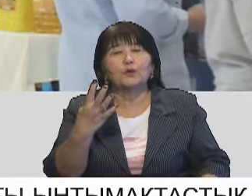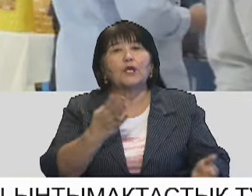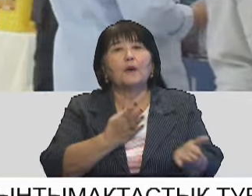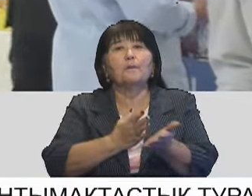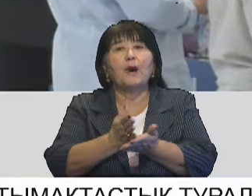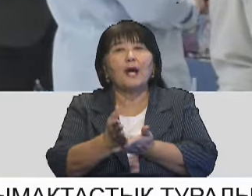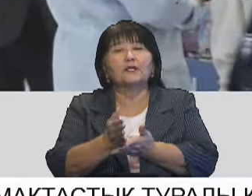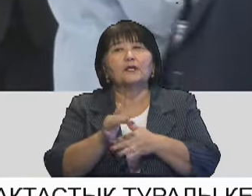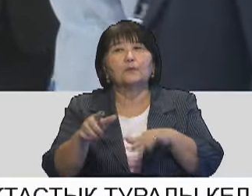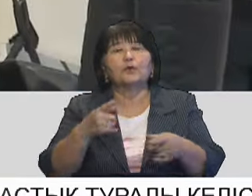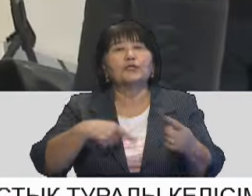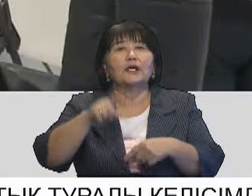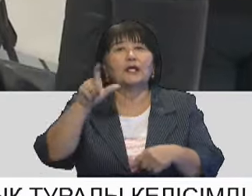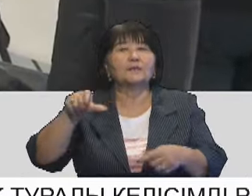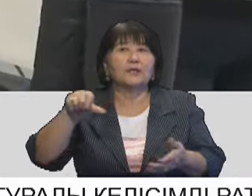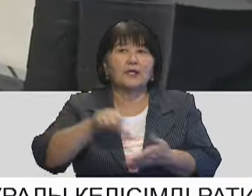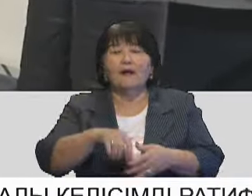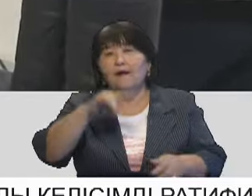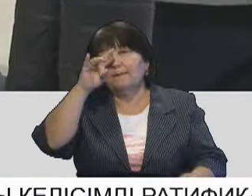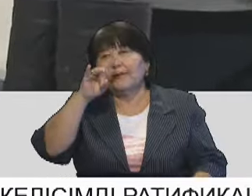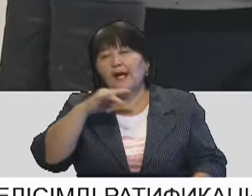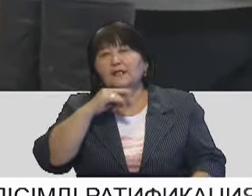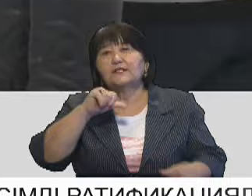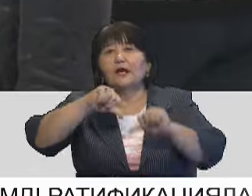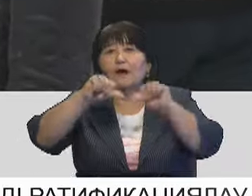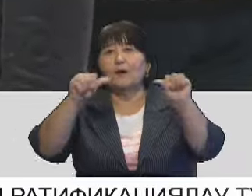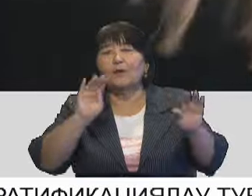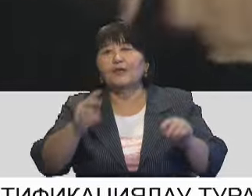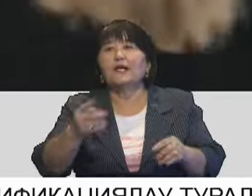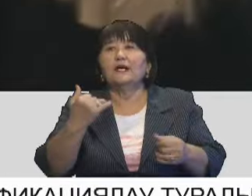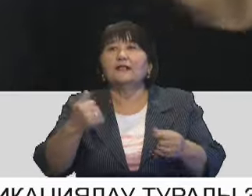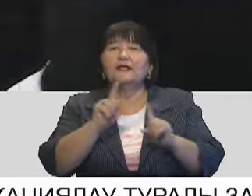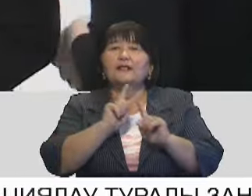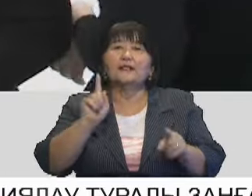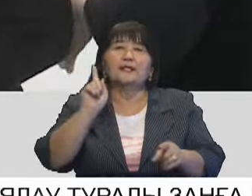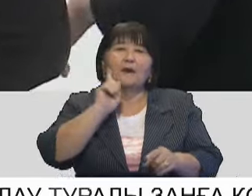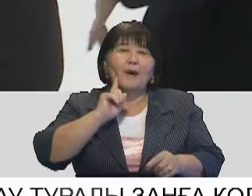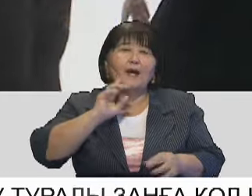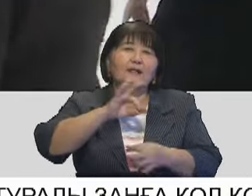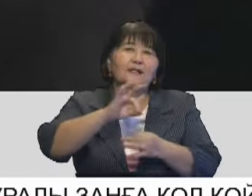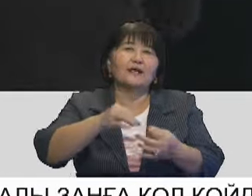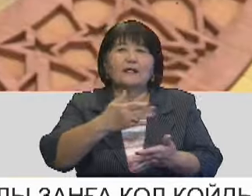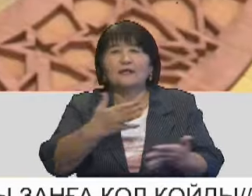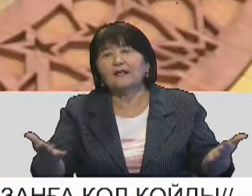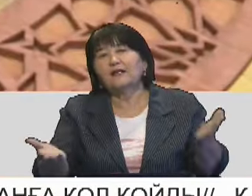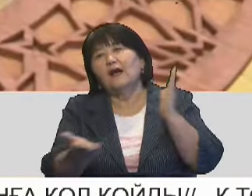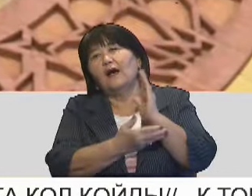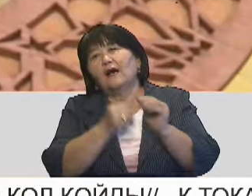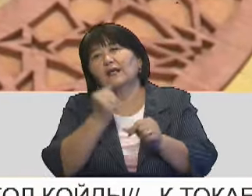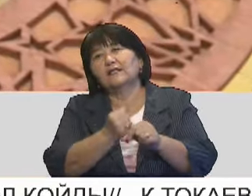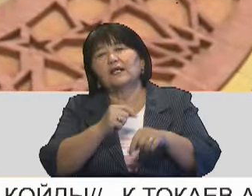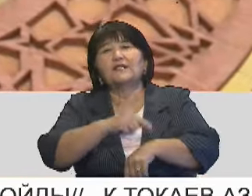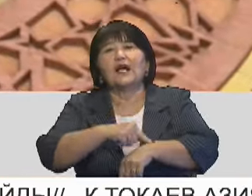бойынша кәсіпкерлер қатысты. Қазақы оюмен көмкерілген етік, балқаймақтан жасалған тәттілер, ағаштан жасалған